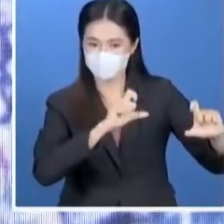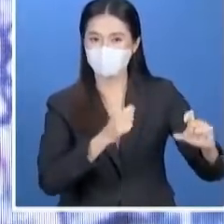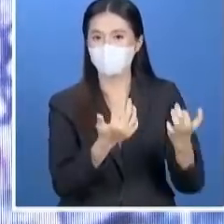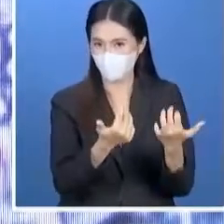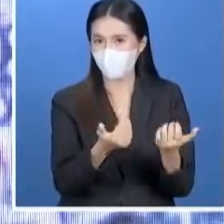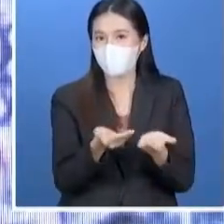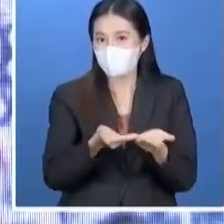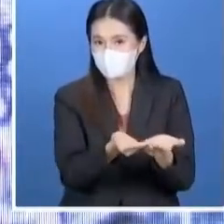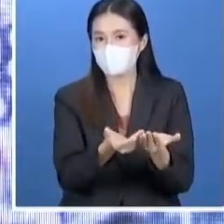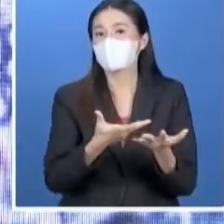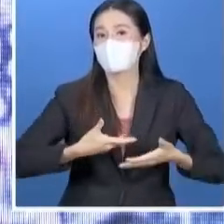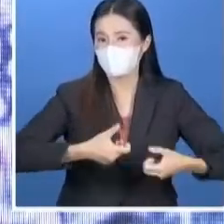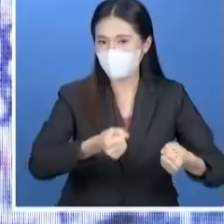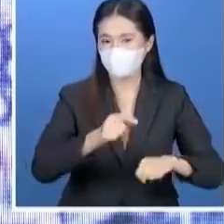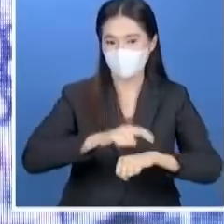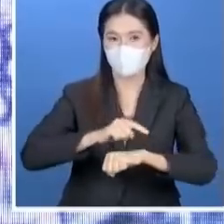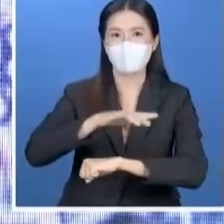อเรือกลับมารับต่อมาเวลา